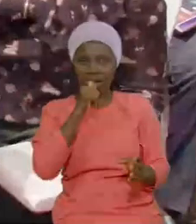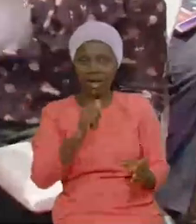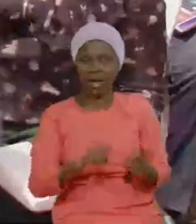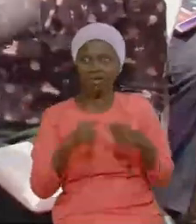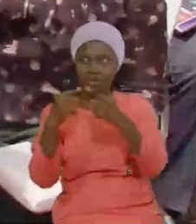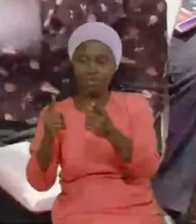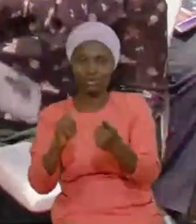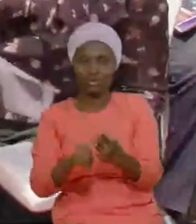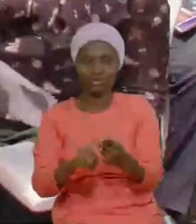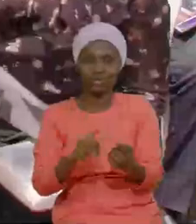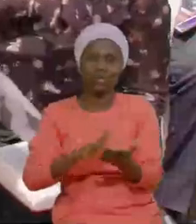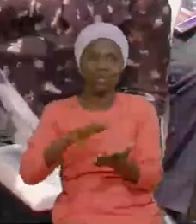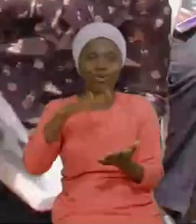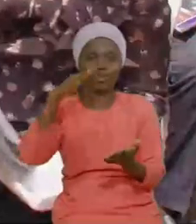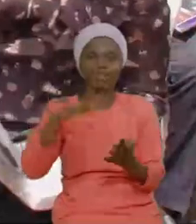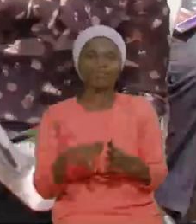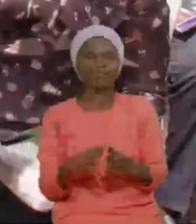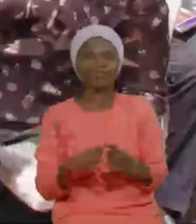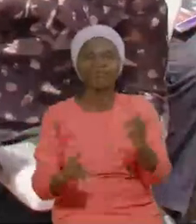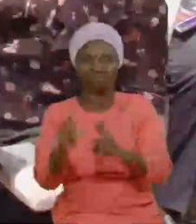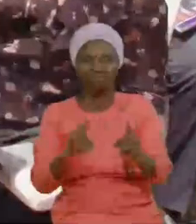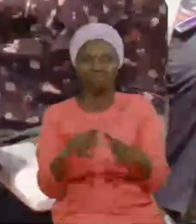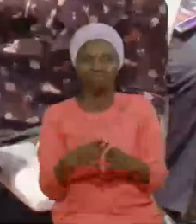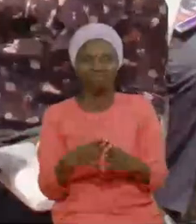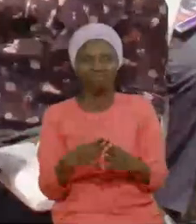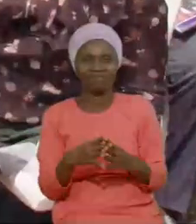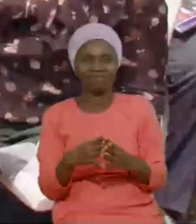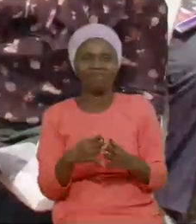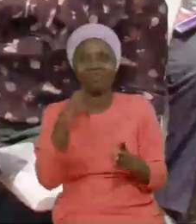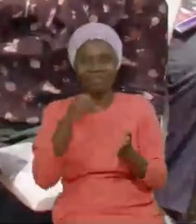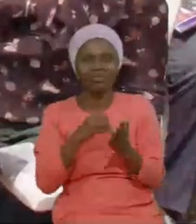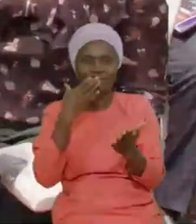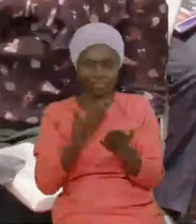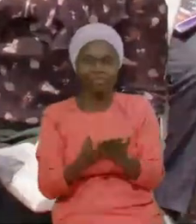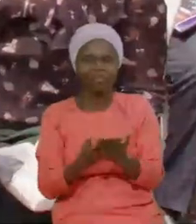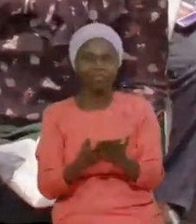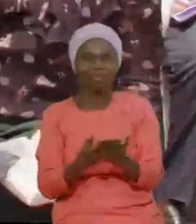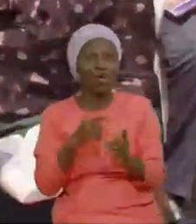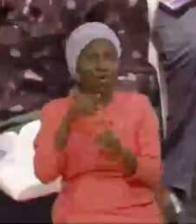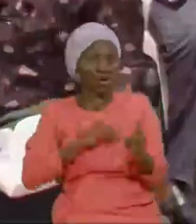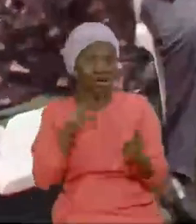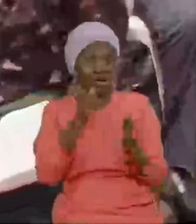Moi, j'irai à la gloire. Regarde comment tu répètes ça.